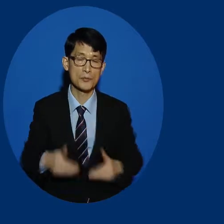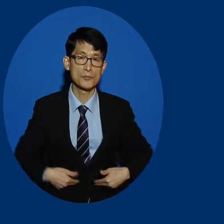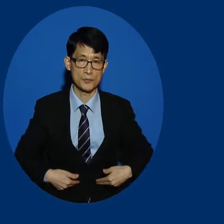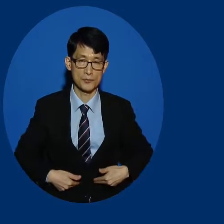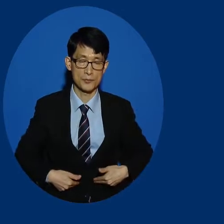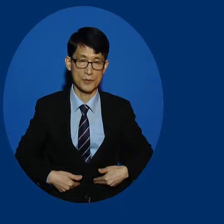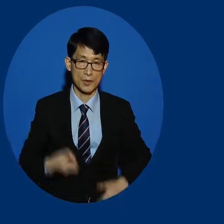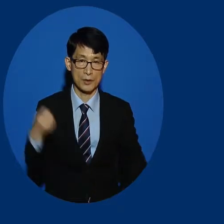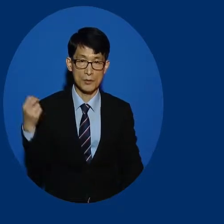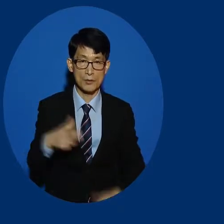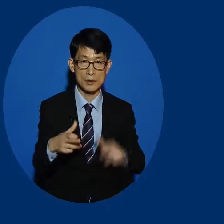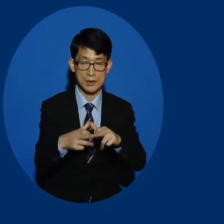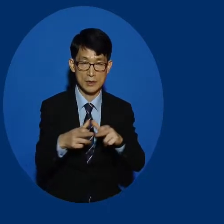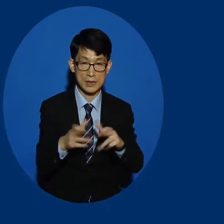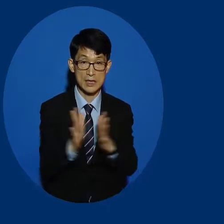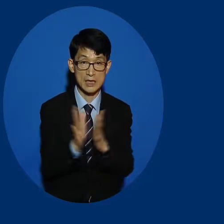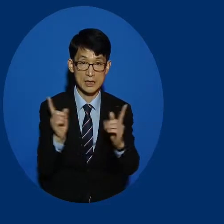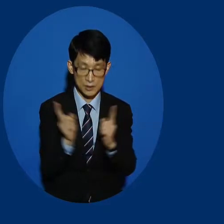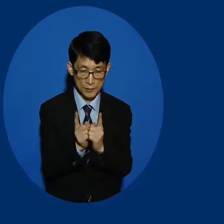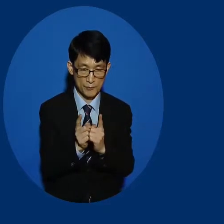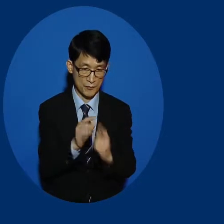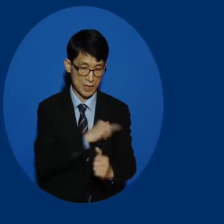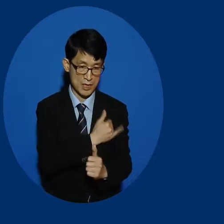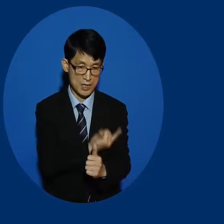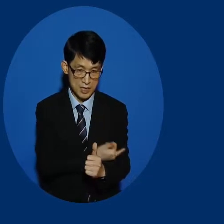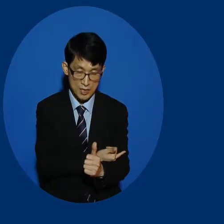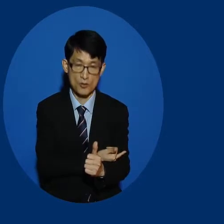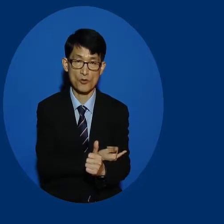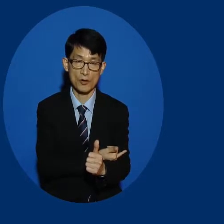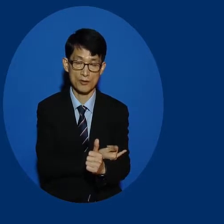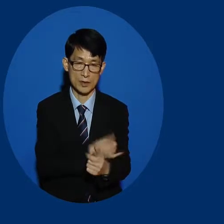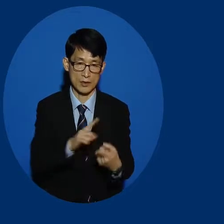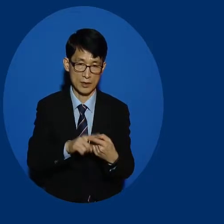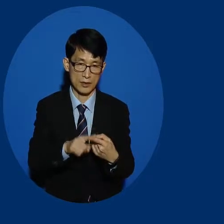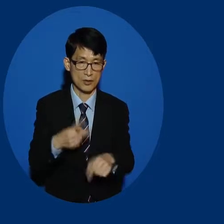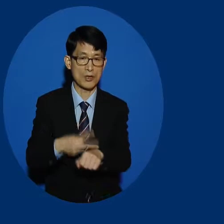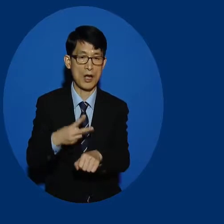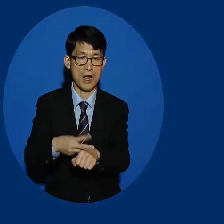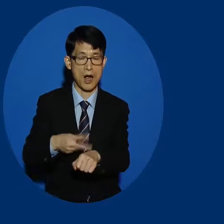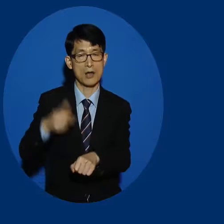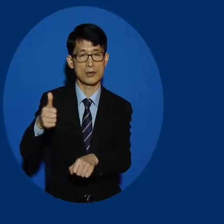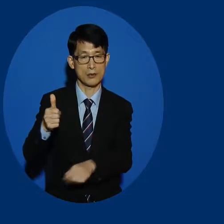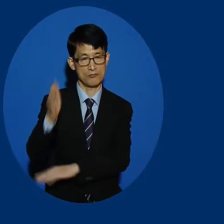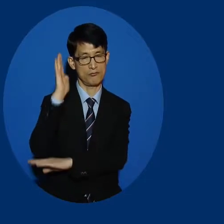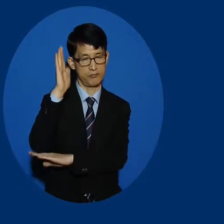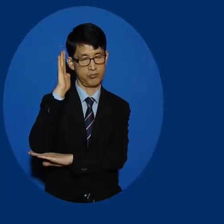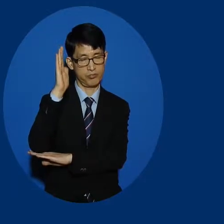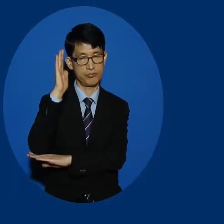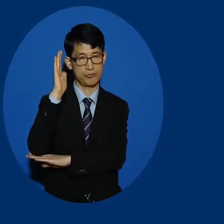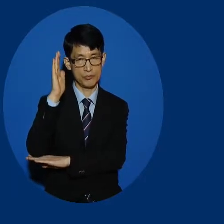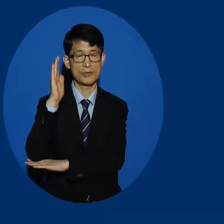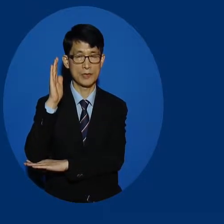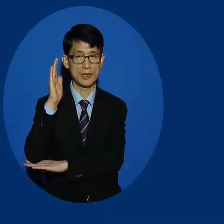또한 장애인들이 직접 인권 강사나 장애 이해 교육 강사로